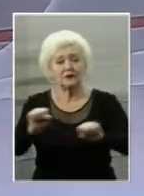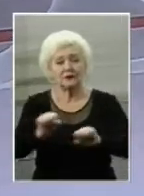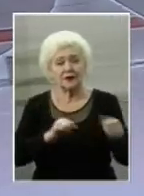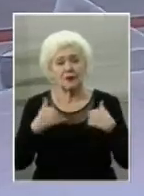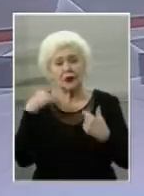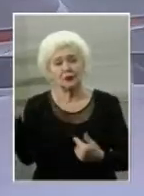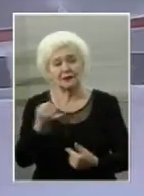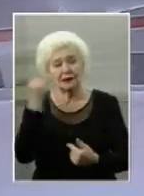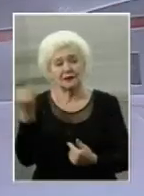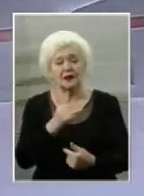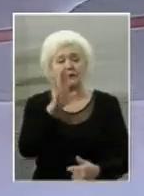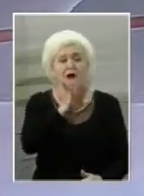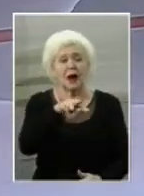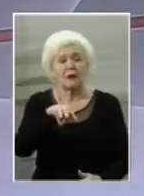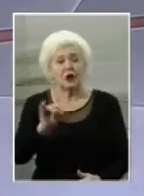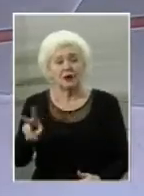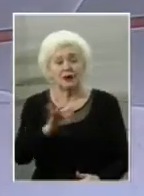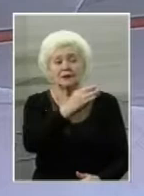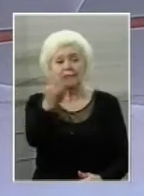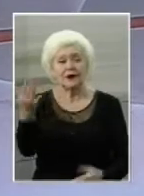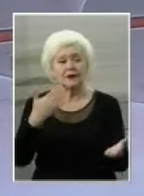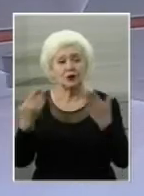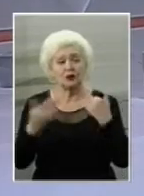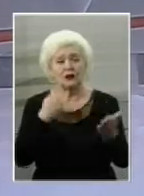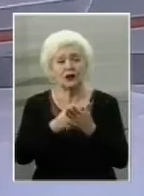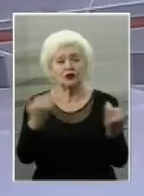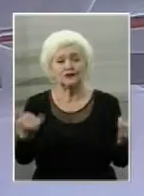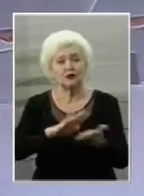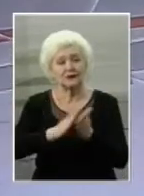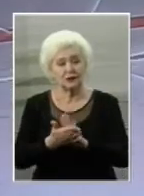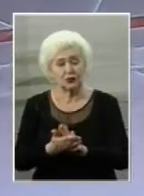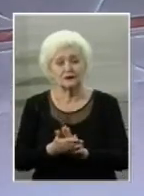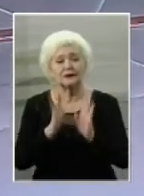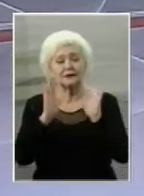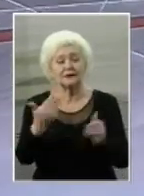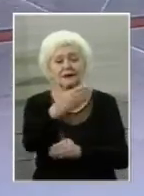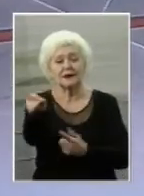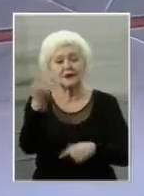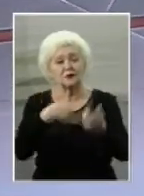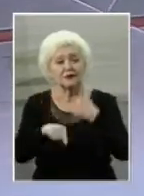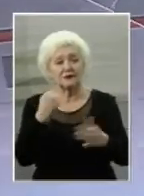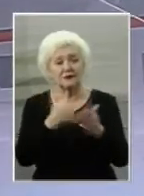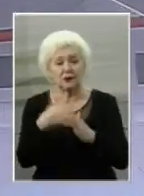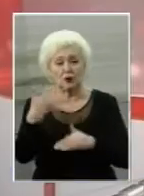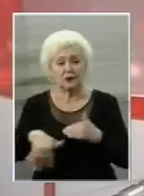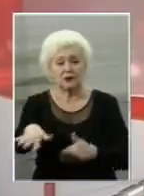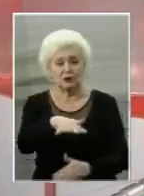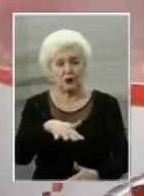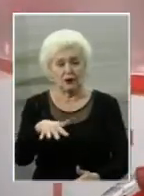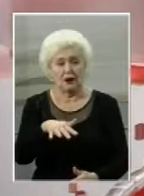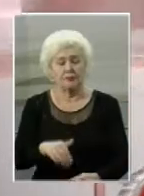Ми поцікавимося Володимира Миколаєнка, як він ставиться до цієї ситуації. Тільки він повернеться до Херсона.